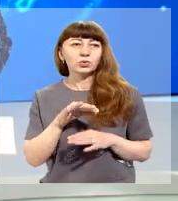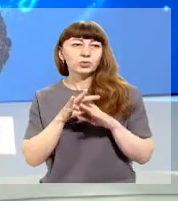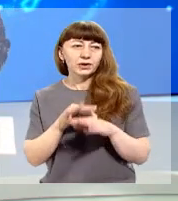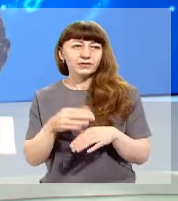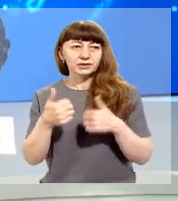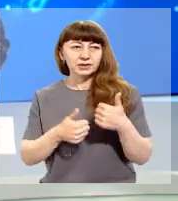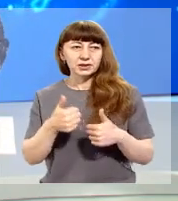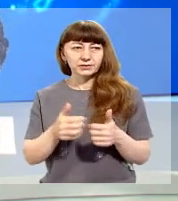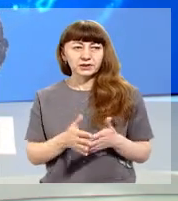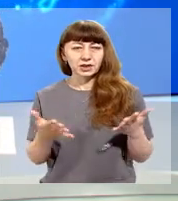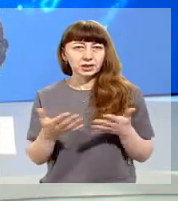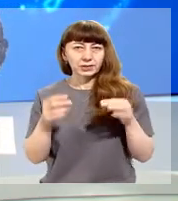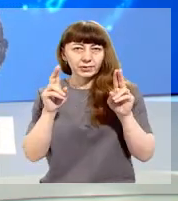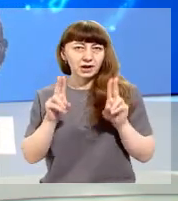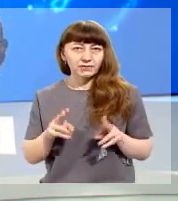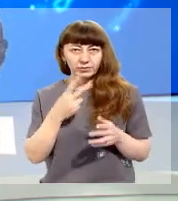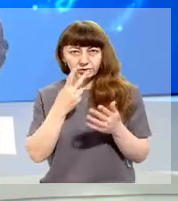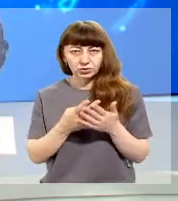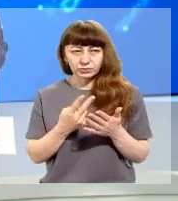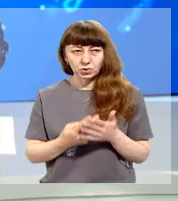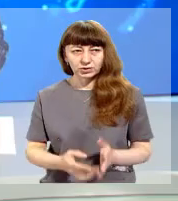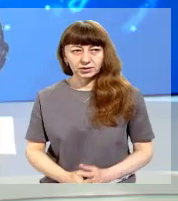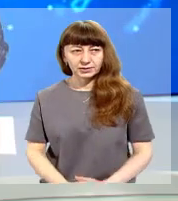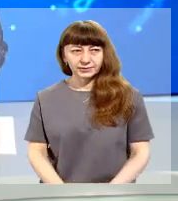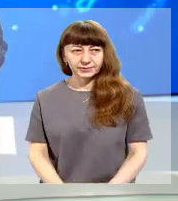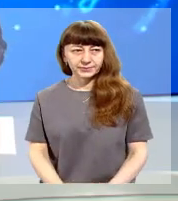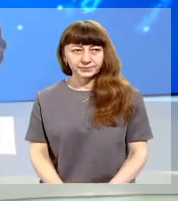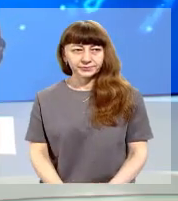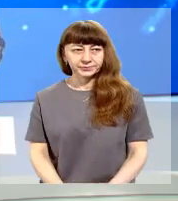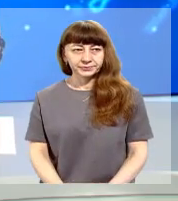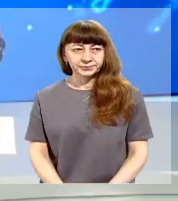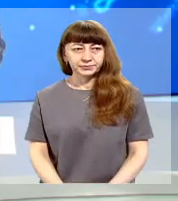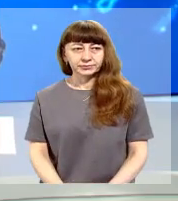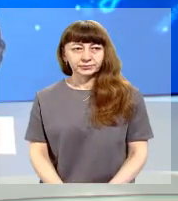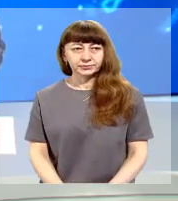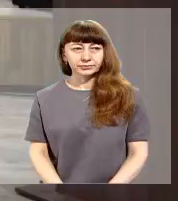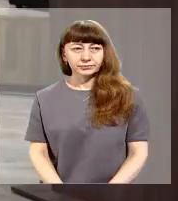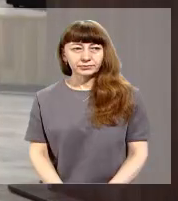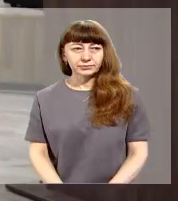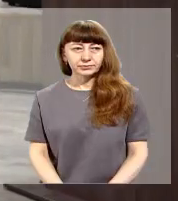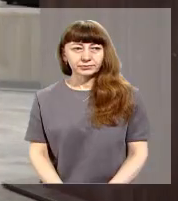проходить соревнования и какие правила предусмотрены, расскажем в нашем следующем материале.